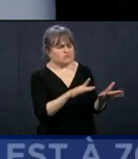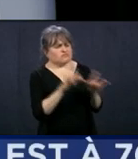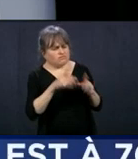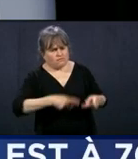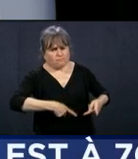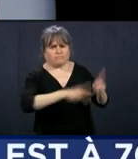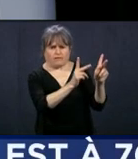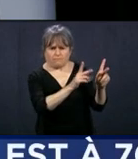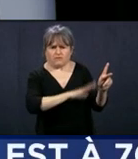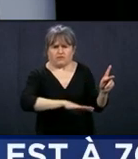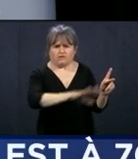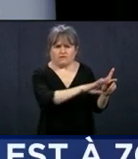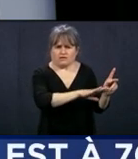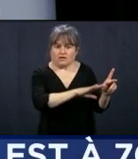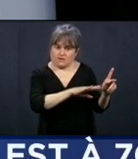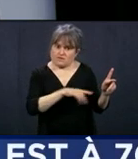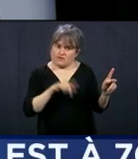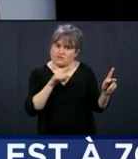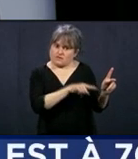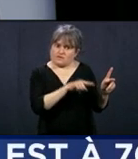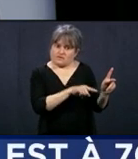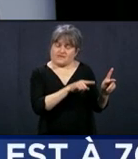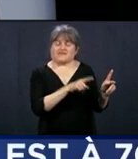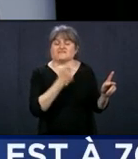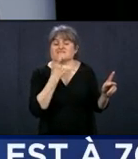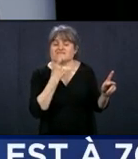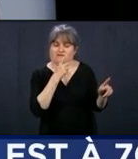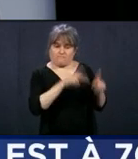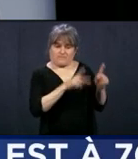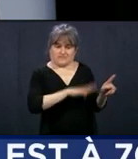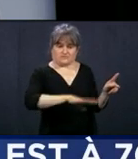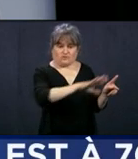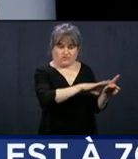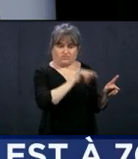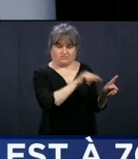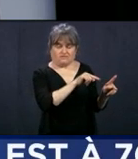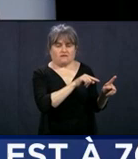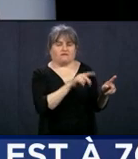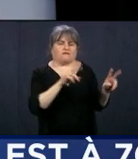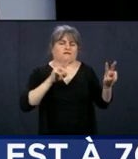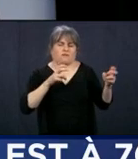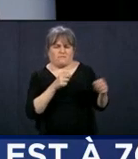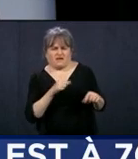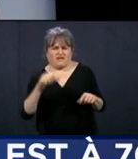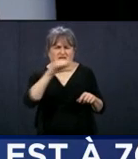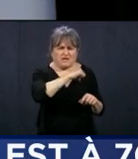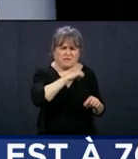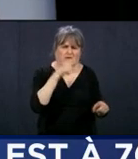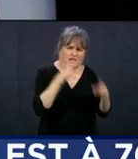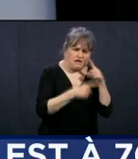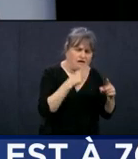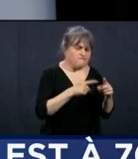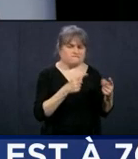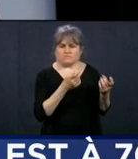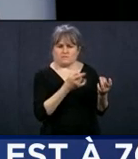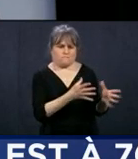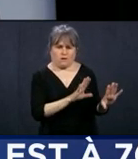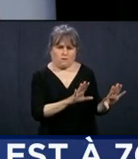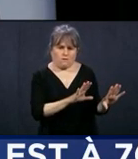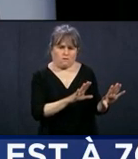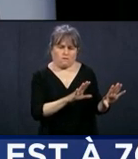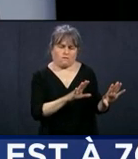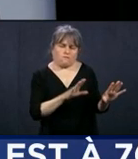de sortie à des fins médicales sont des personnes qui auront commis des délits de faible niveau de